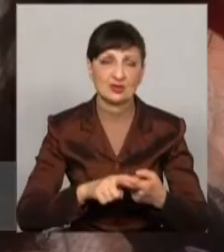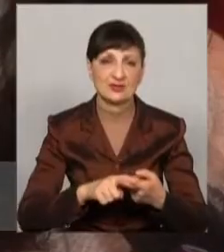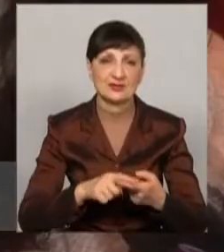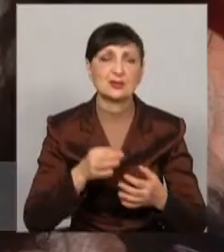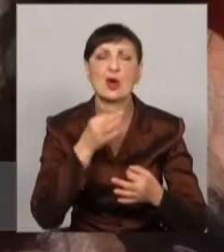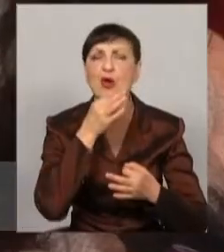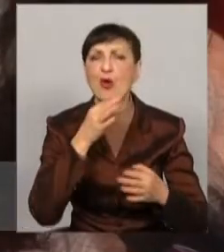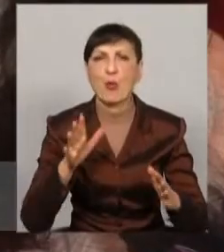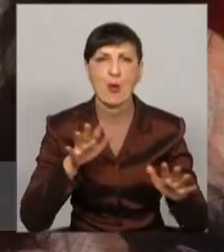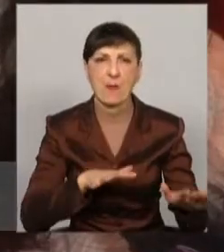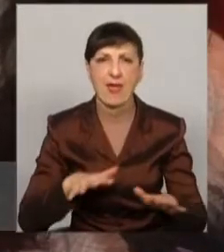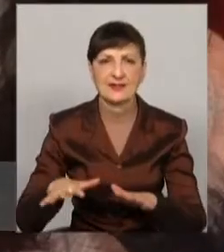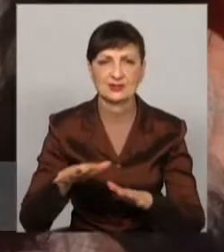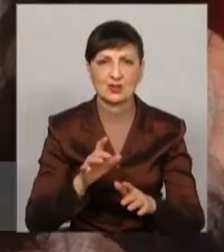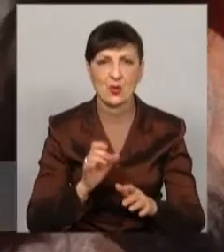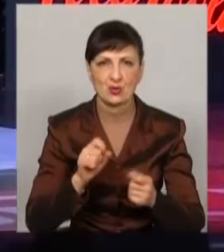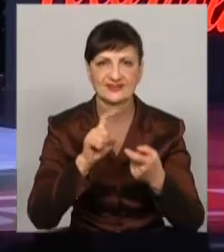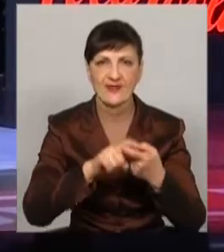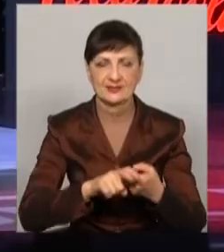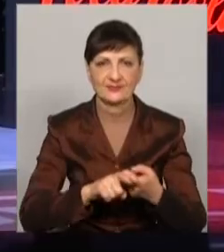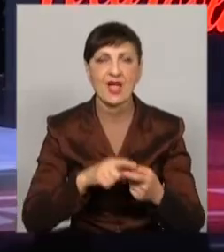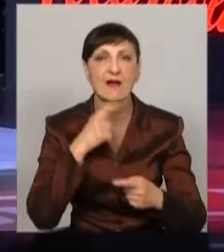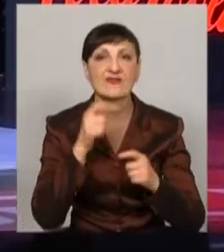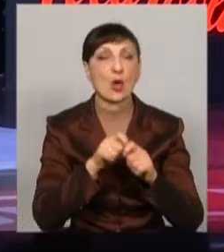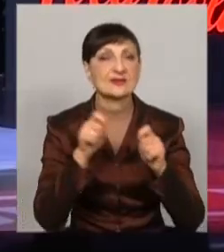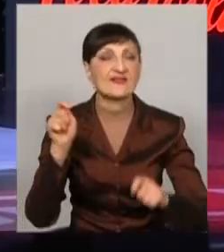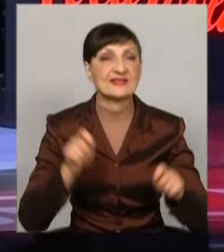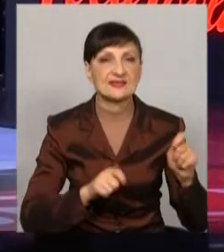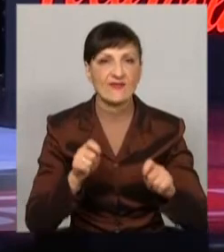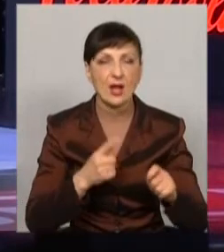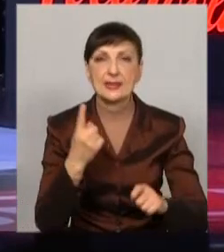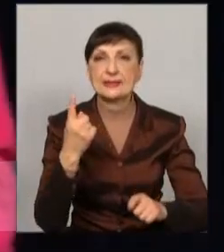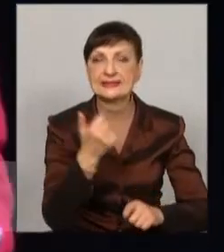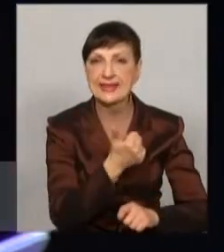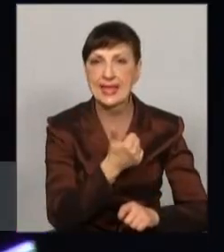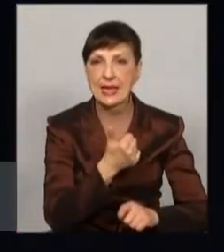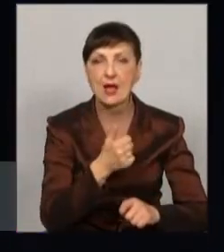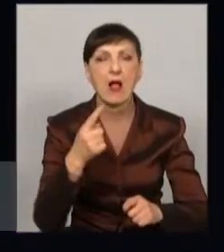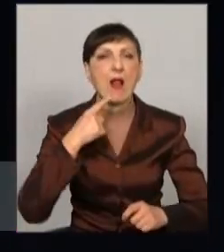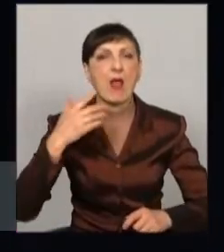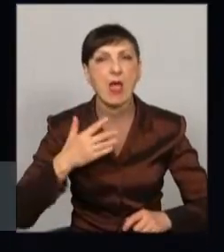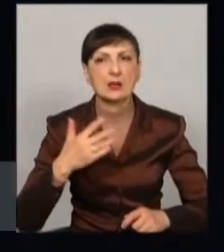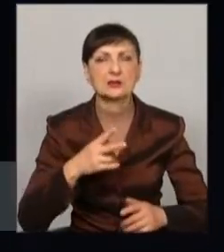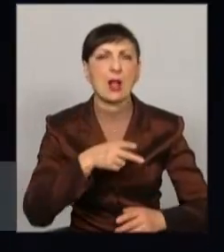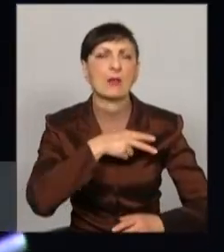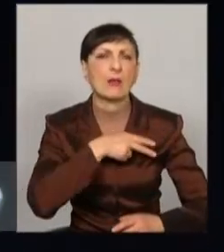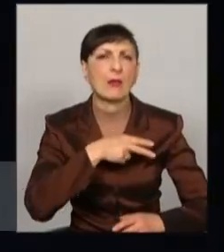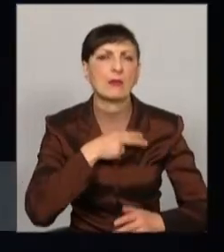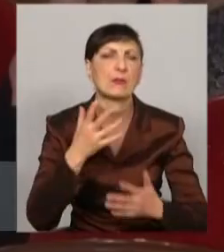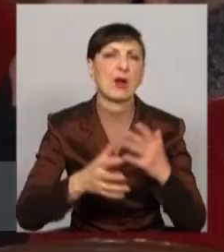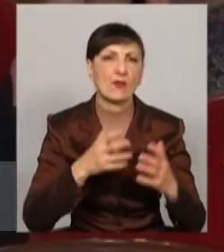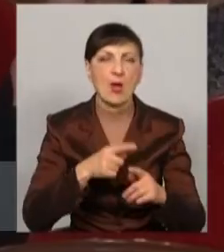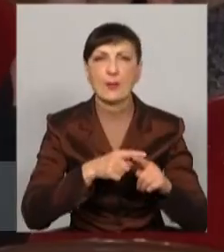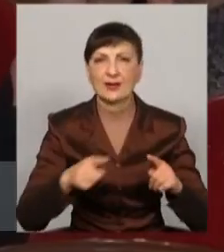с любого населенного пункта. Как отмечают организаторы фестиваля, неделя нобелевских лекций от лауреатов мировой премии